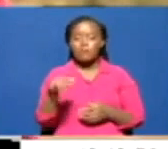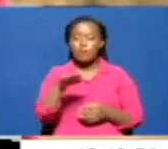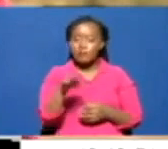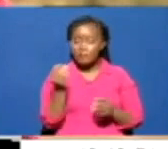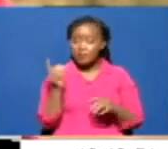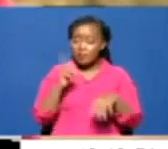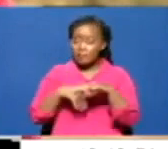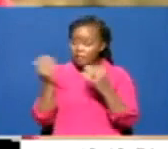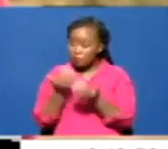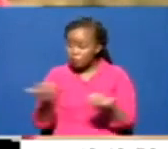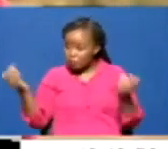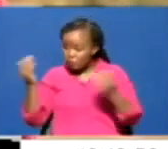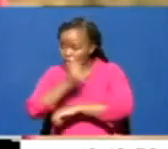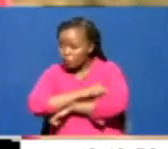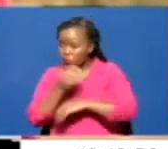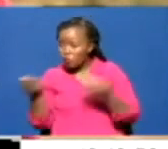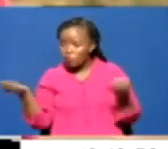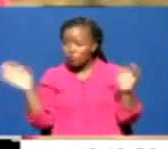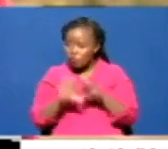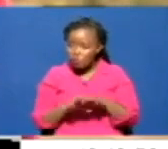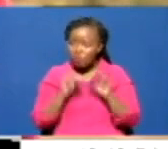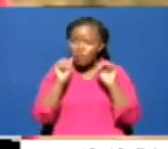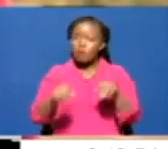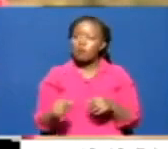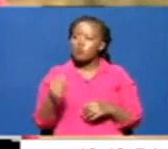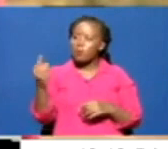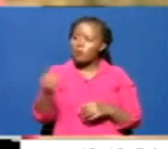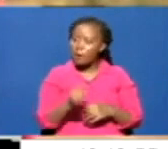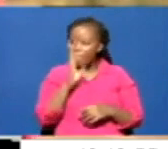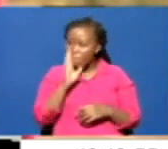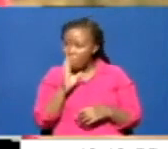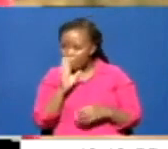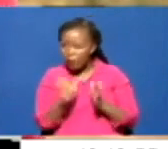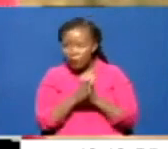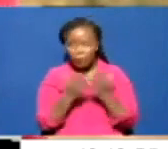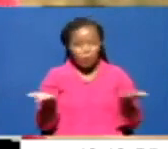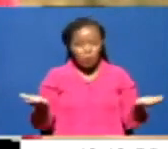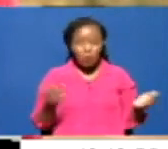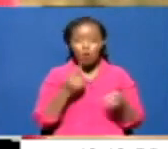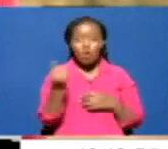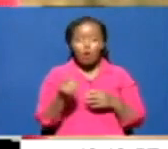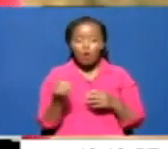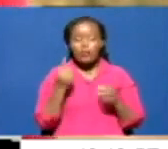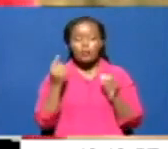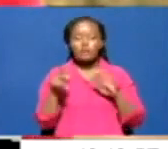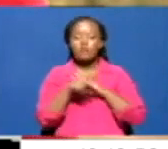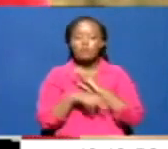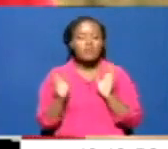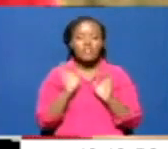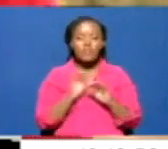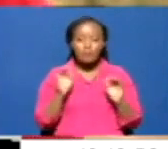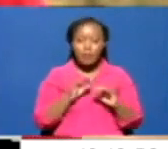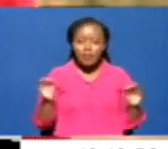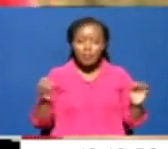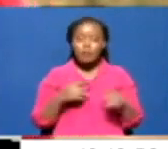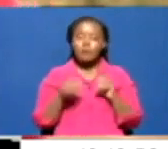shule, angelikuja kuomba vitabu, na sio tu watoto wa shule ya msingi, shule ya upili, hata wale